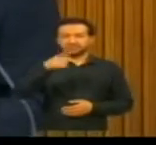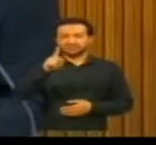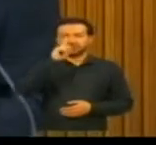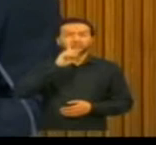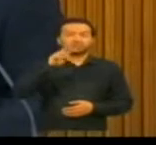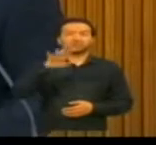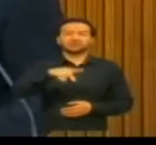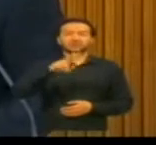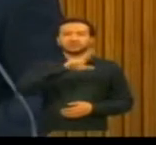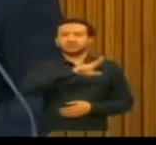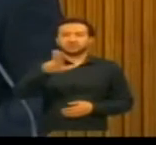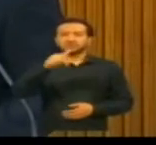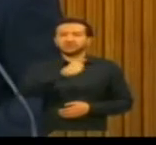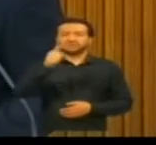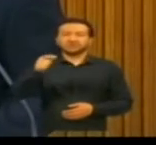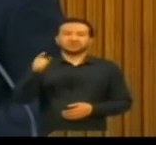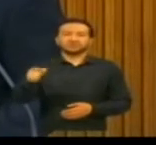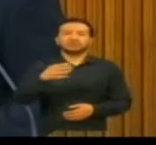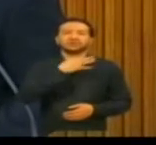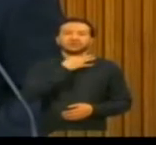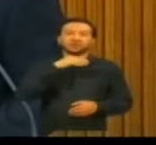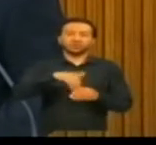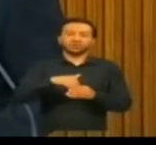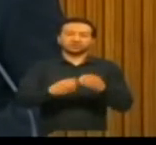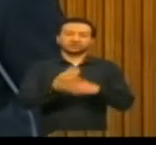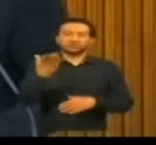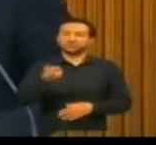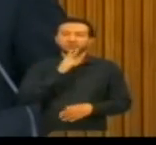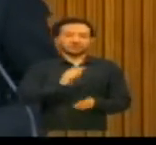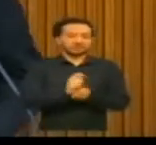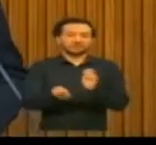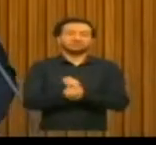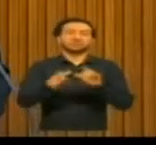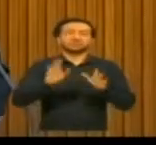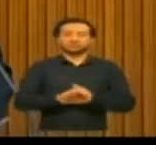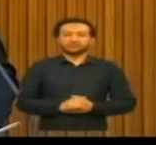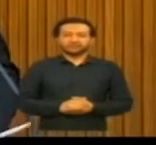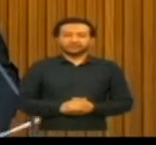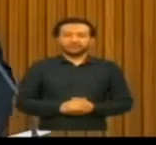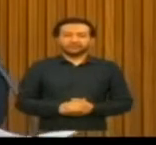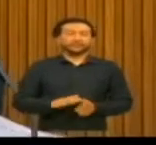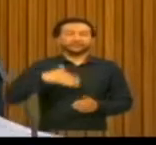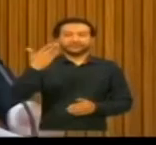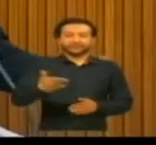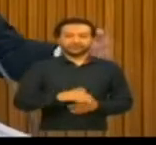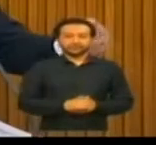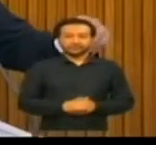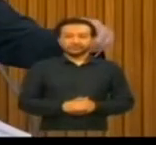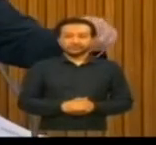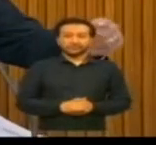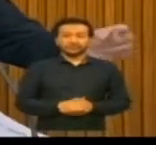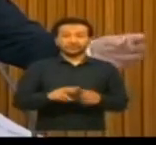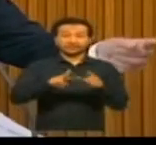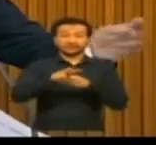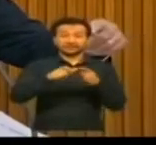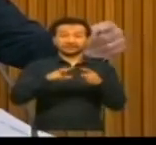141.132 değil 766 kısıtlı seçmen çıktı. Sonuç yine değişmedi. Sonra Yüksek